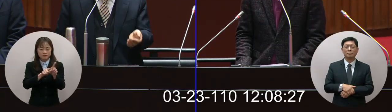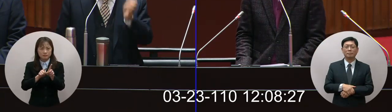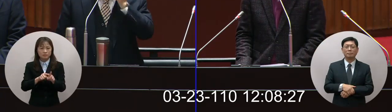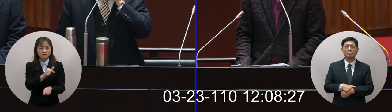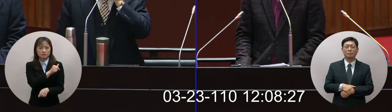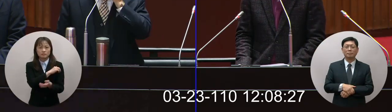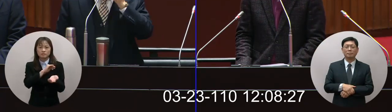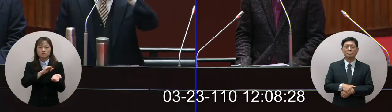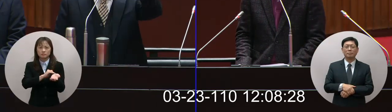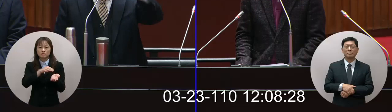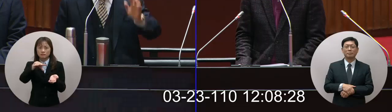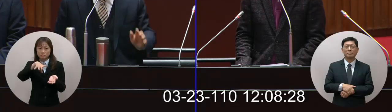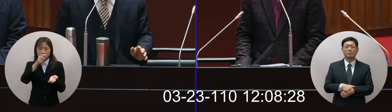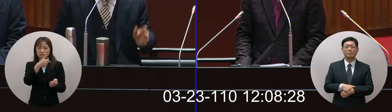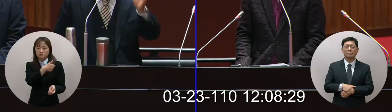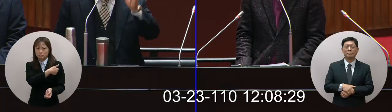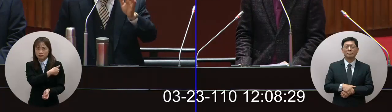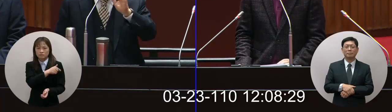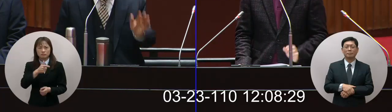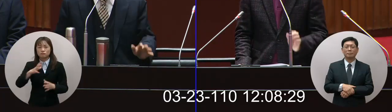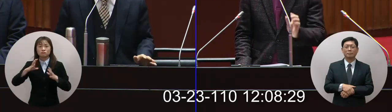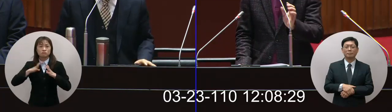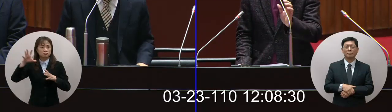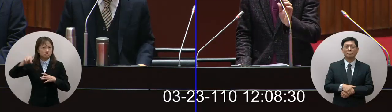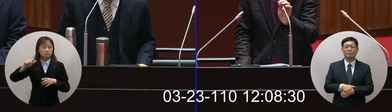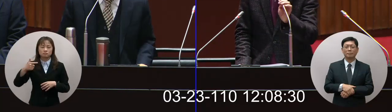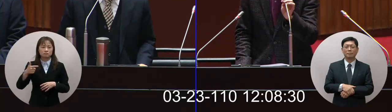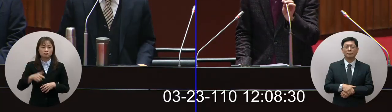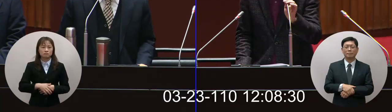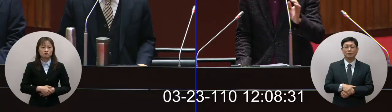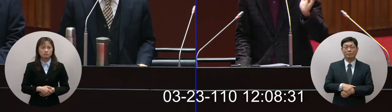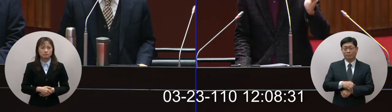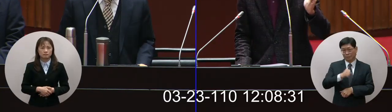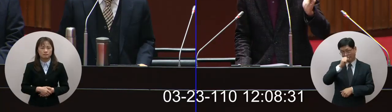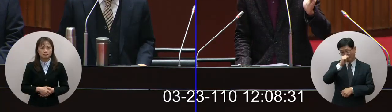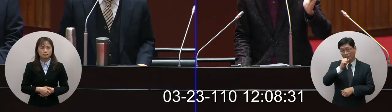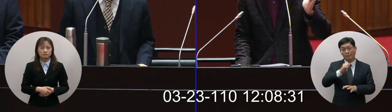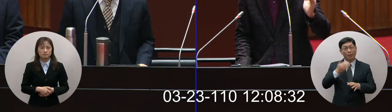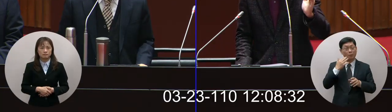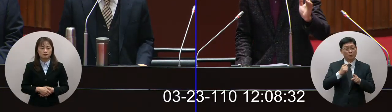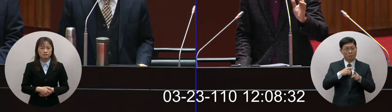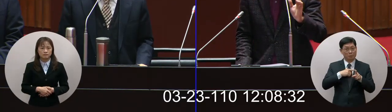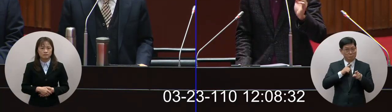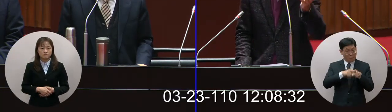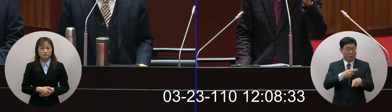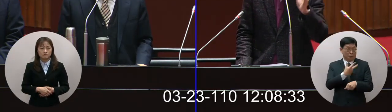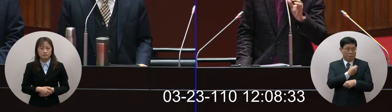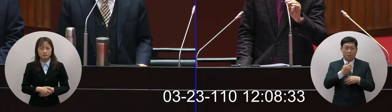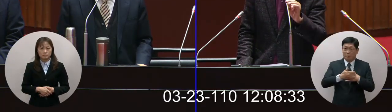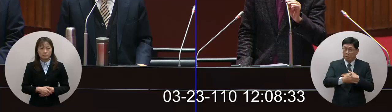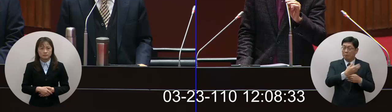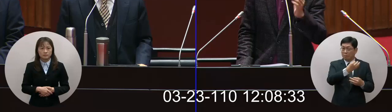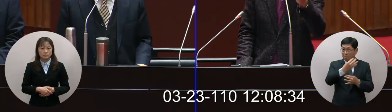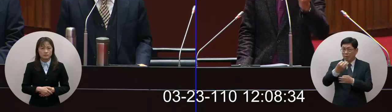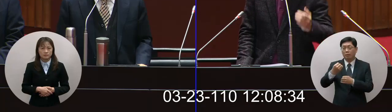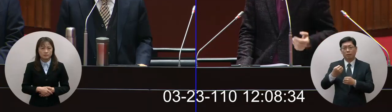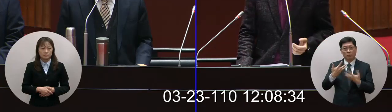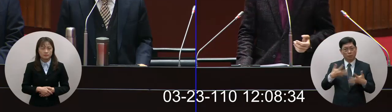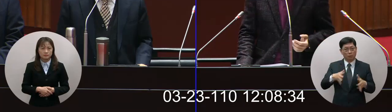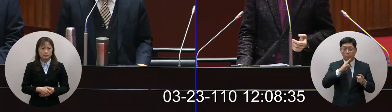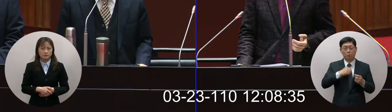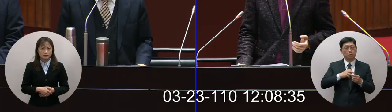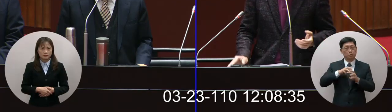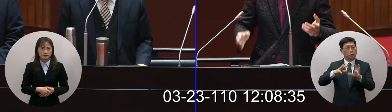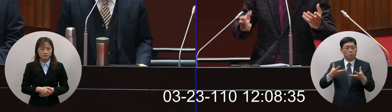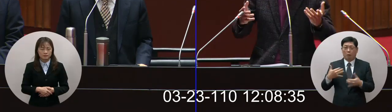先，不是说什么当什么官先，不是这意思。 好，那照这个疫苗打的进度，因为大家很关心啊，很久没出